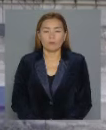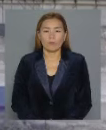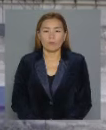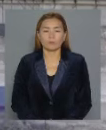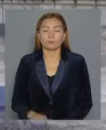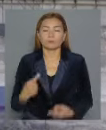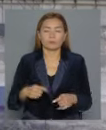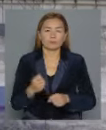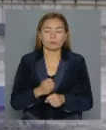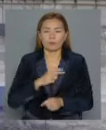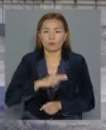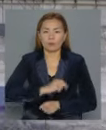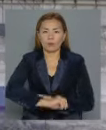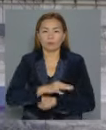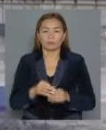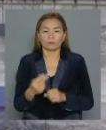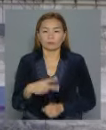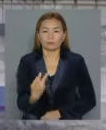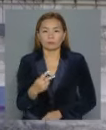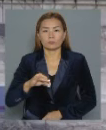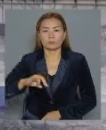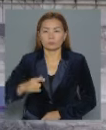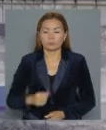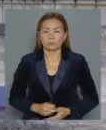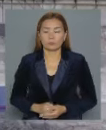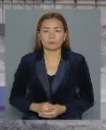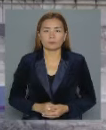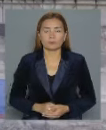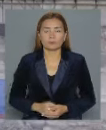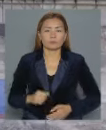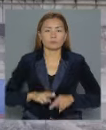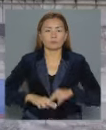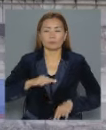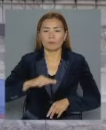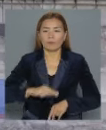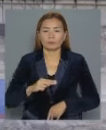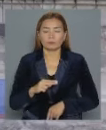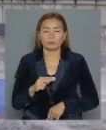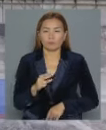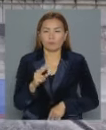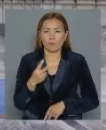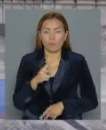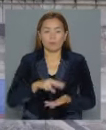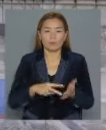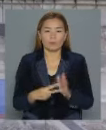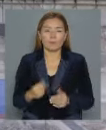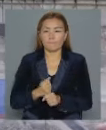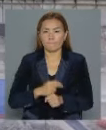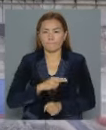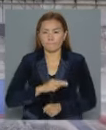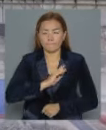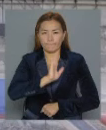бірыңғай оператор ағымдағы жылдың 22 маусымында осы нысан бойынша кепілдік жағдайдың басталғанын